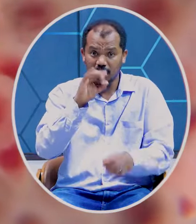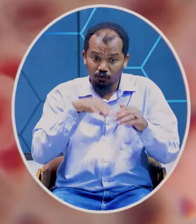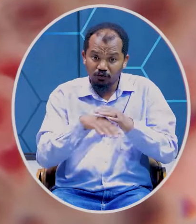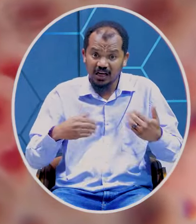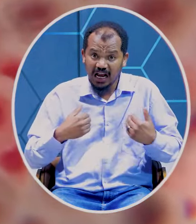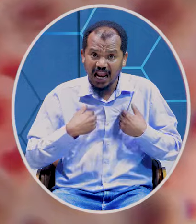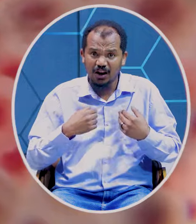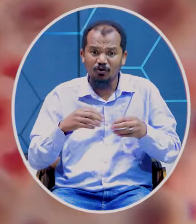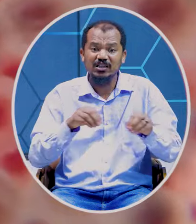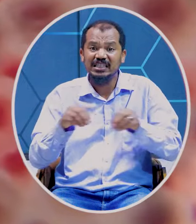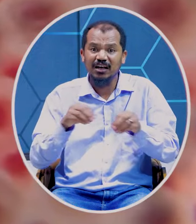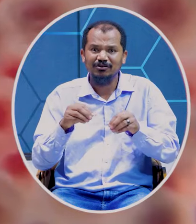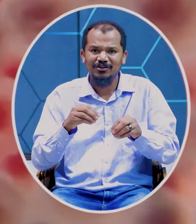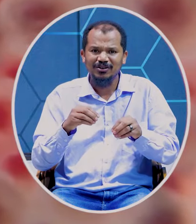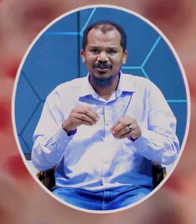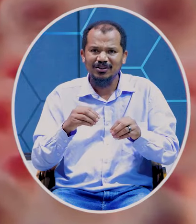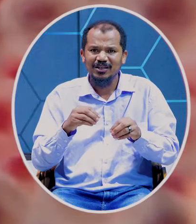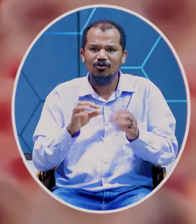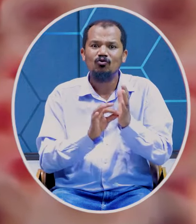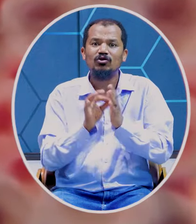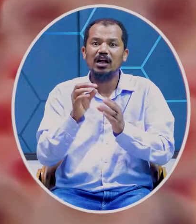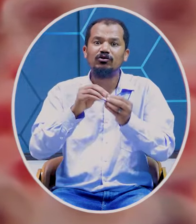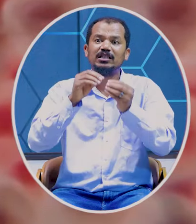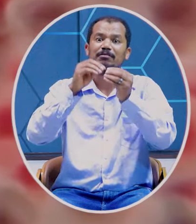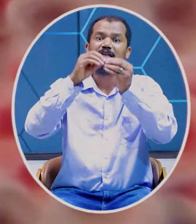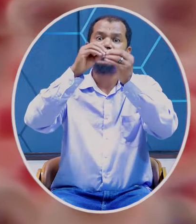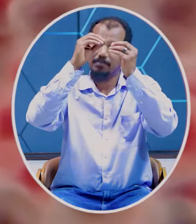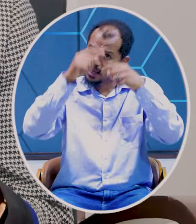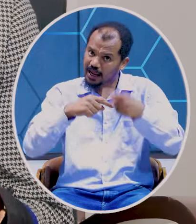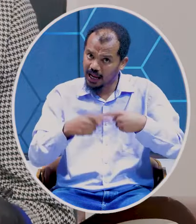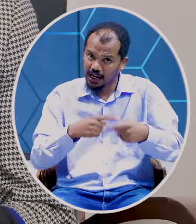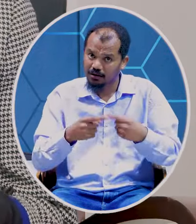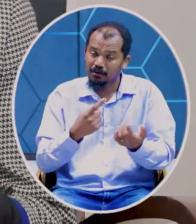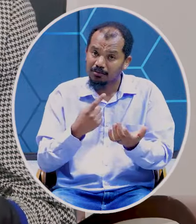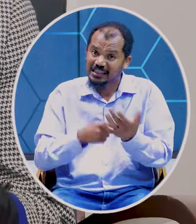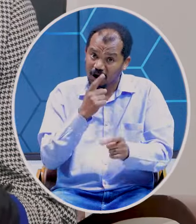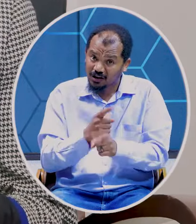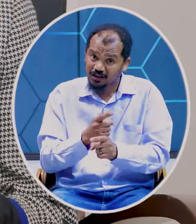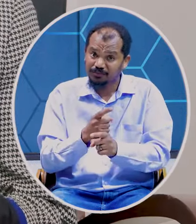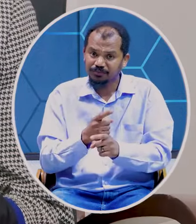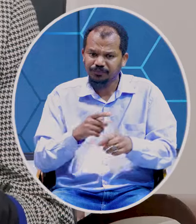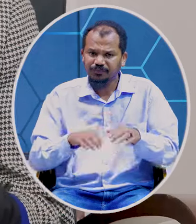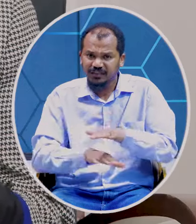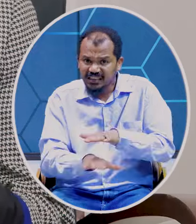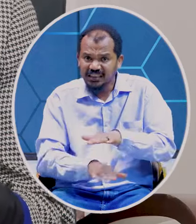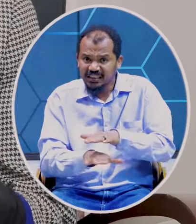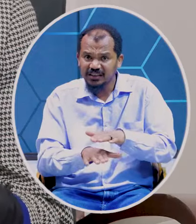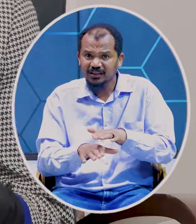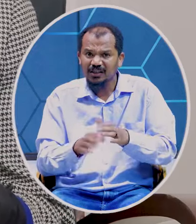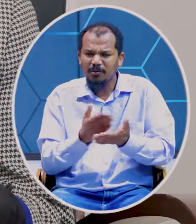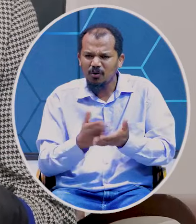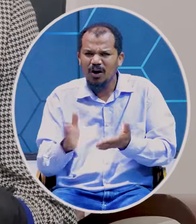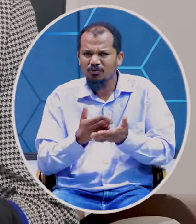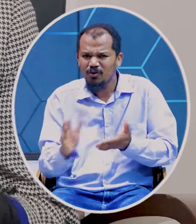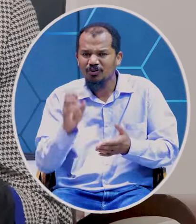እንቅስቃሴዎች ከኖርማሊ ሁሌ ሴሎቻችን ቁጥራቸው እየጨመረ ነው የሚሄደው። በዛው ልክ ደግሞ ከስር